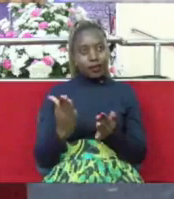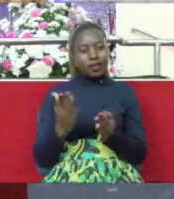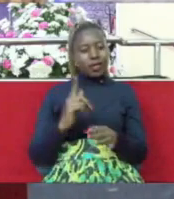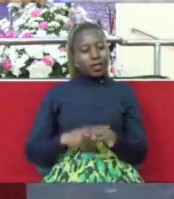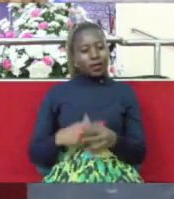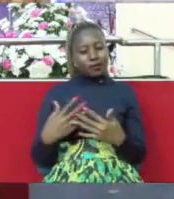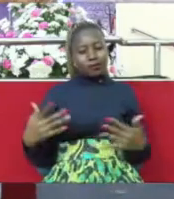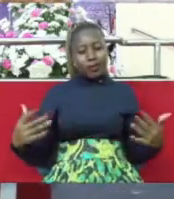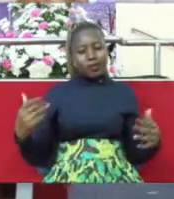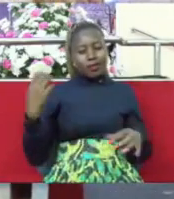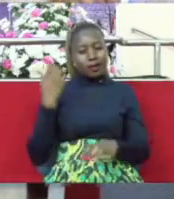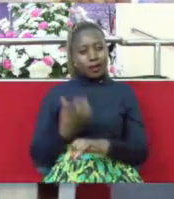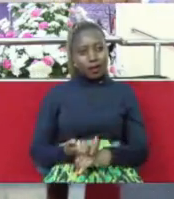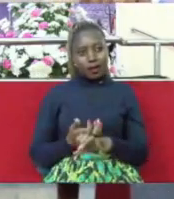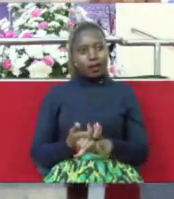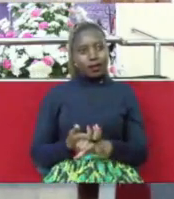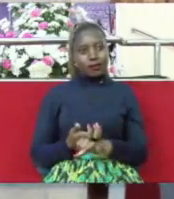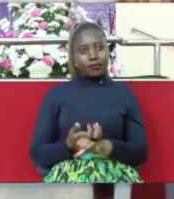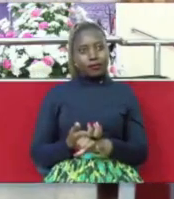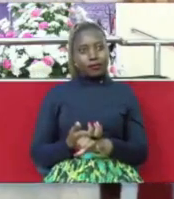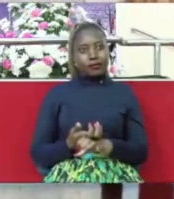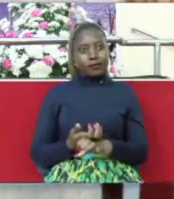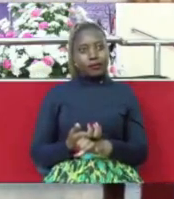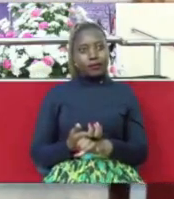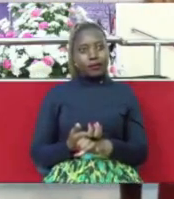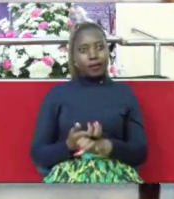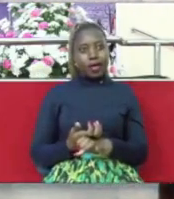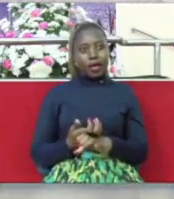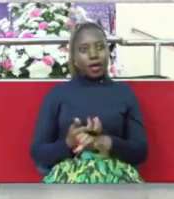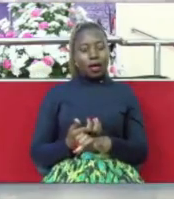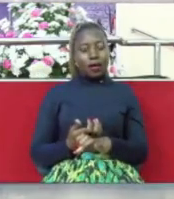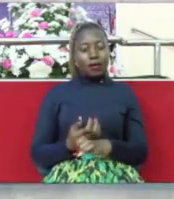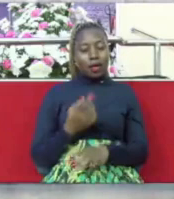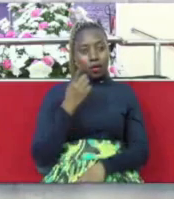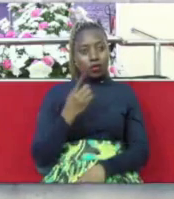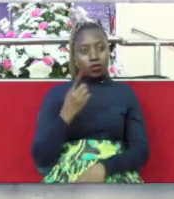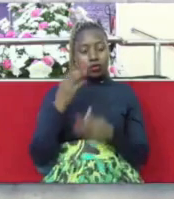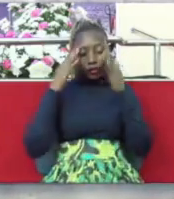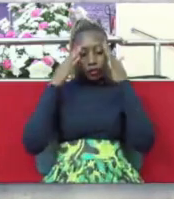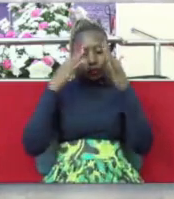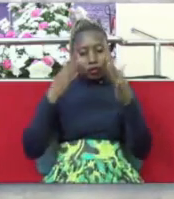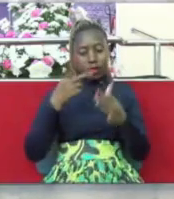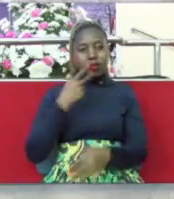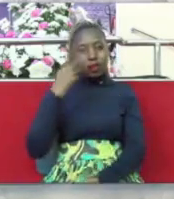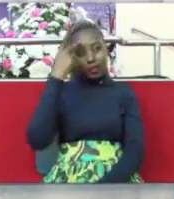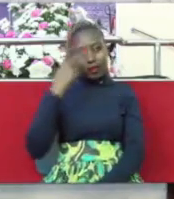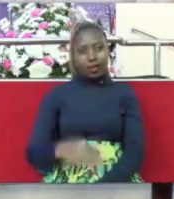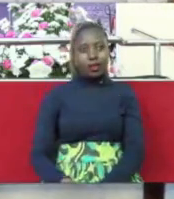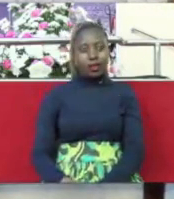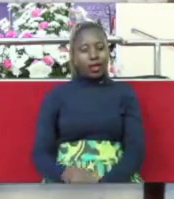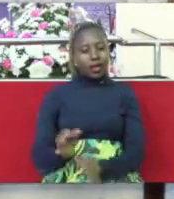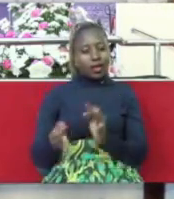home, wakati mambo ni mazito hata nyumbani, you look up to a parent. Unamwangalia mzazi. And so when the parent doesn't look worried, na